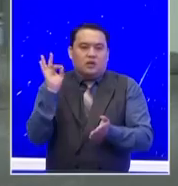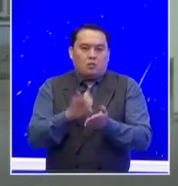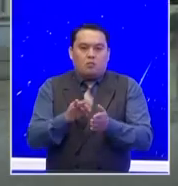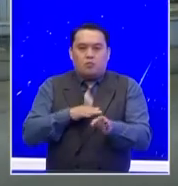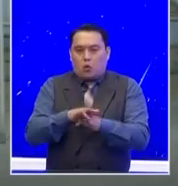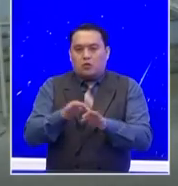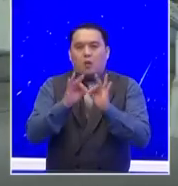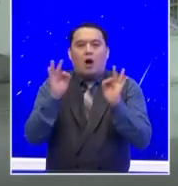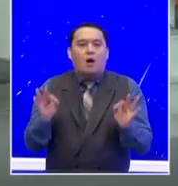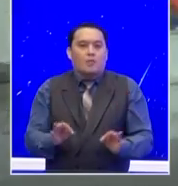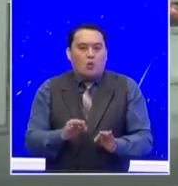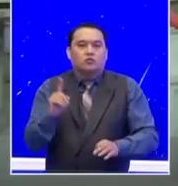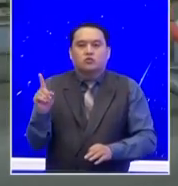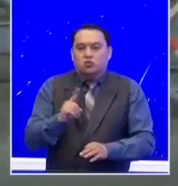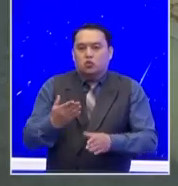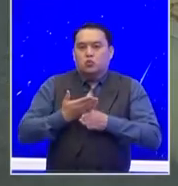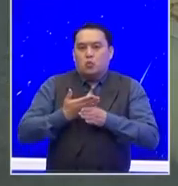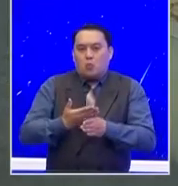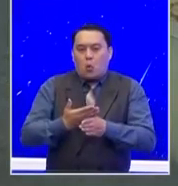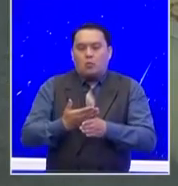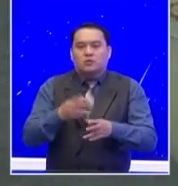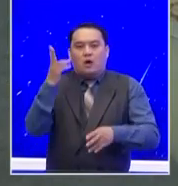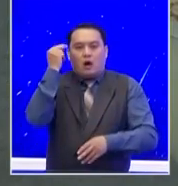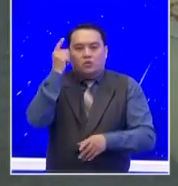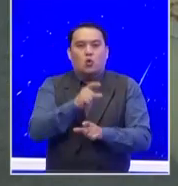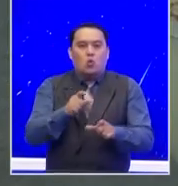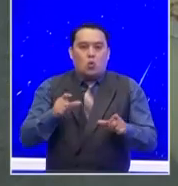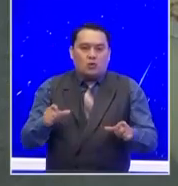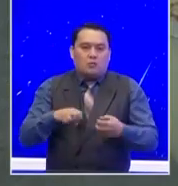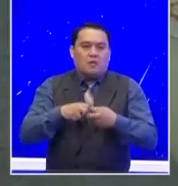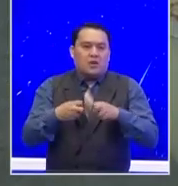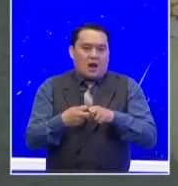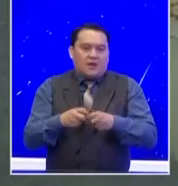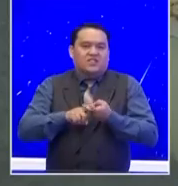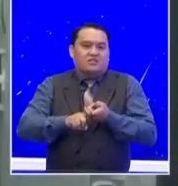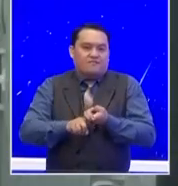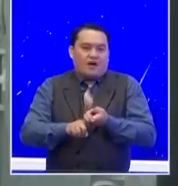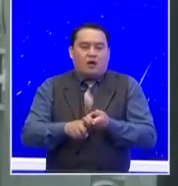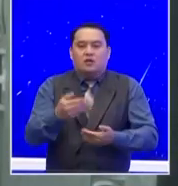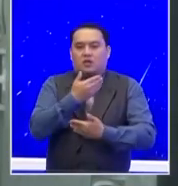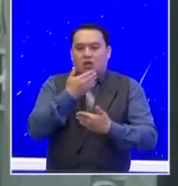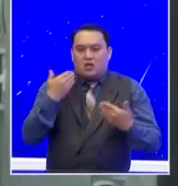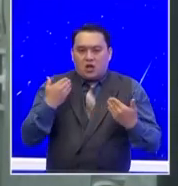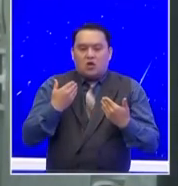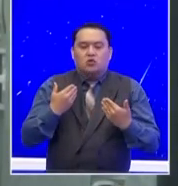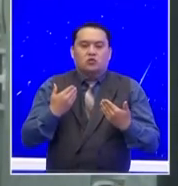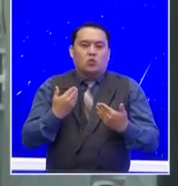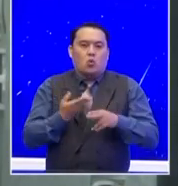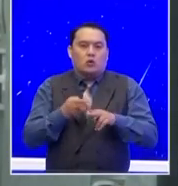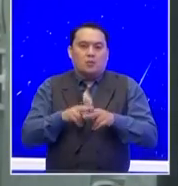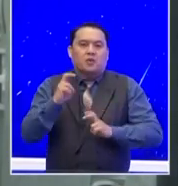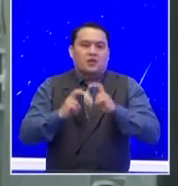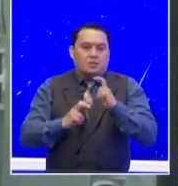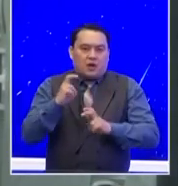полном объеме. Помимо того, что благодаря ему немалое количество людей минула проблема, связанная с отсутствием средств к существованию,